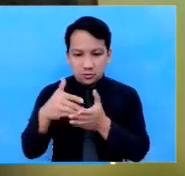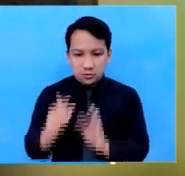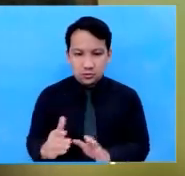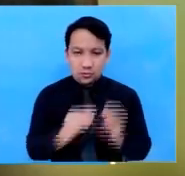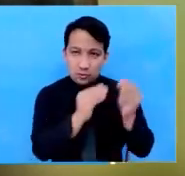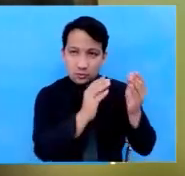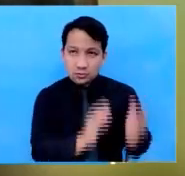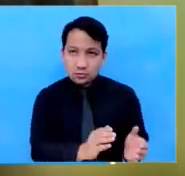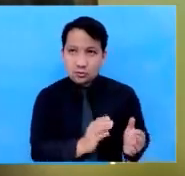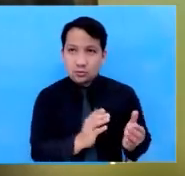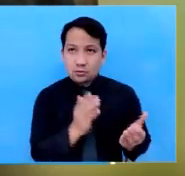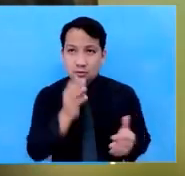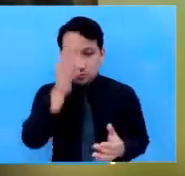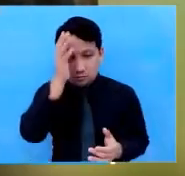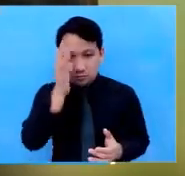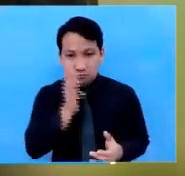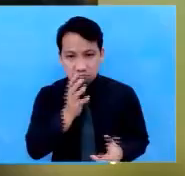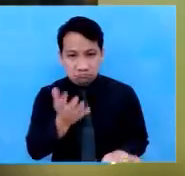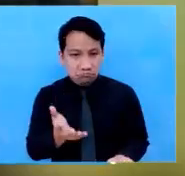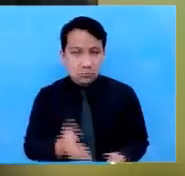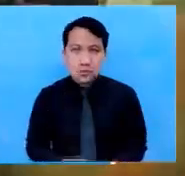at mga magulang?